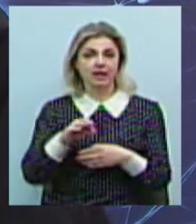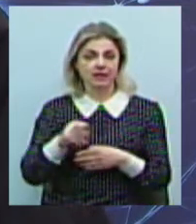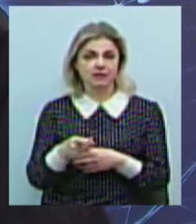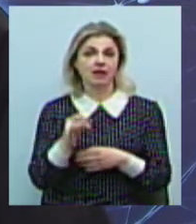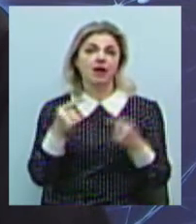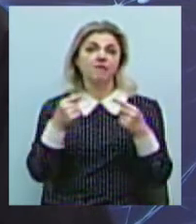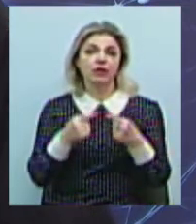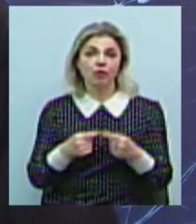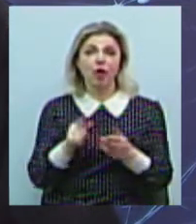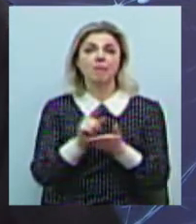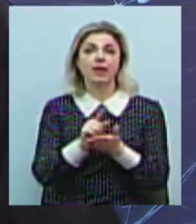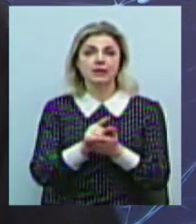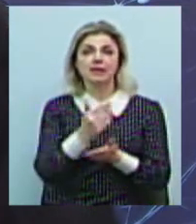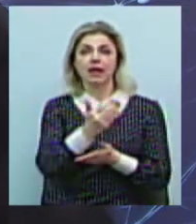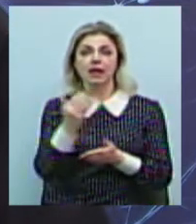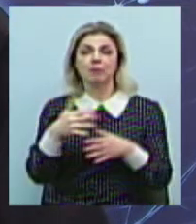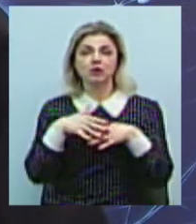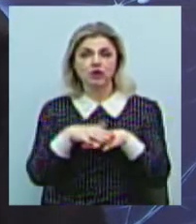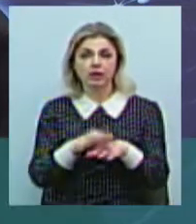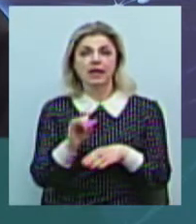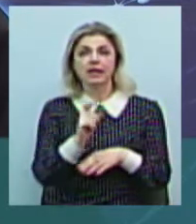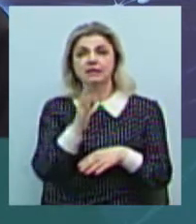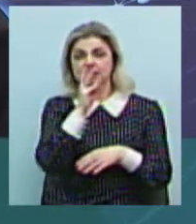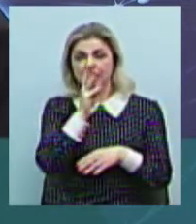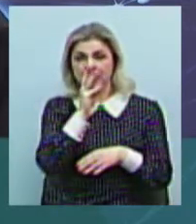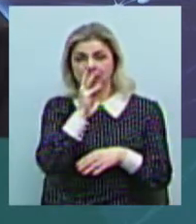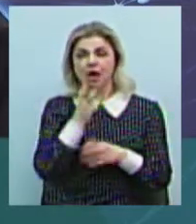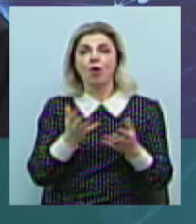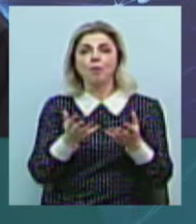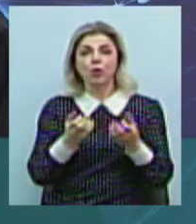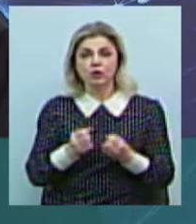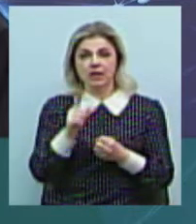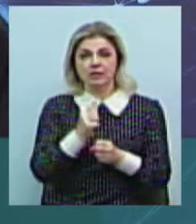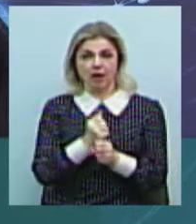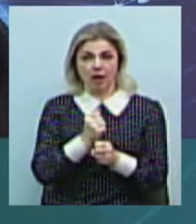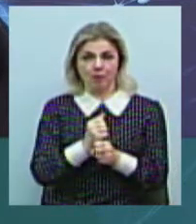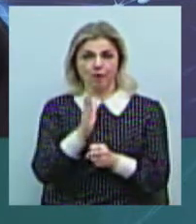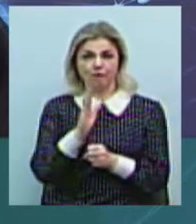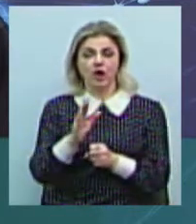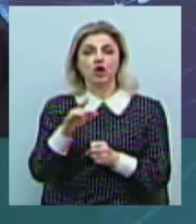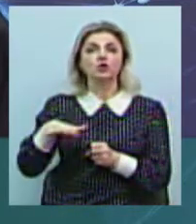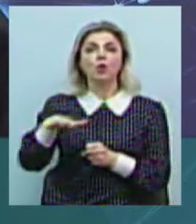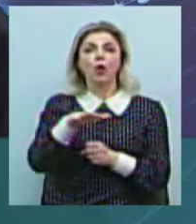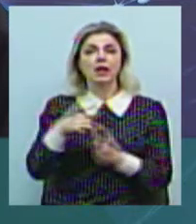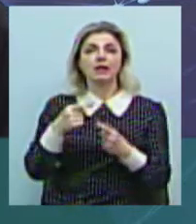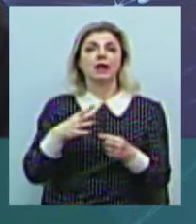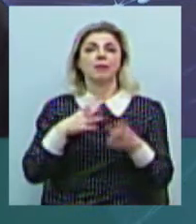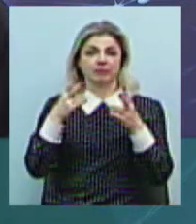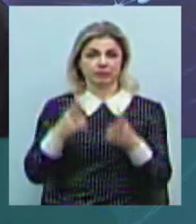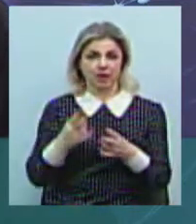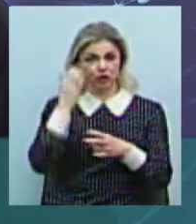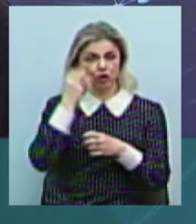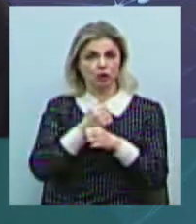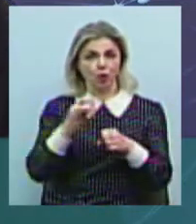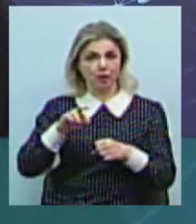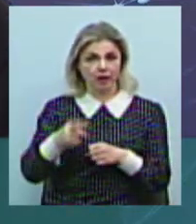відповідно, пенсія їм обчислювалась із заробітної плати, отриманої за роботу в зоні відчуження, тобто там, де вони